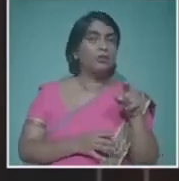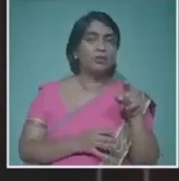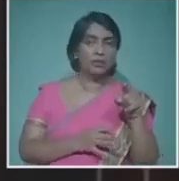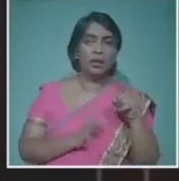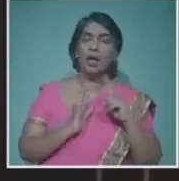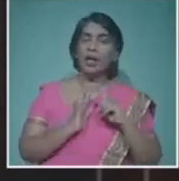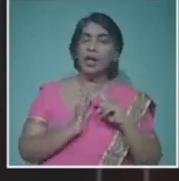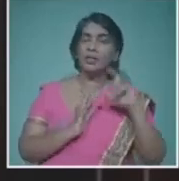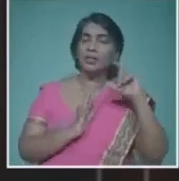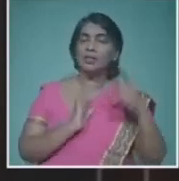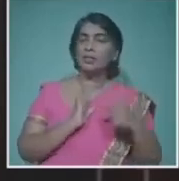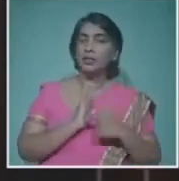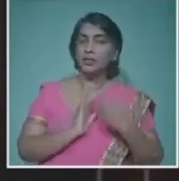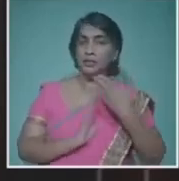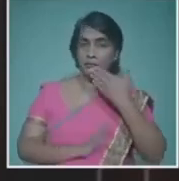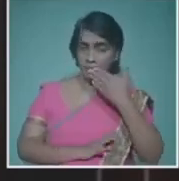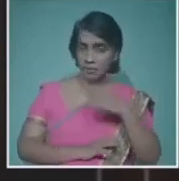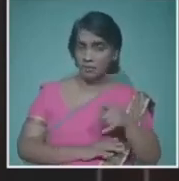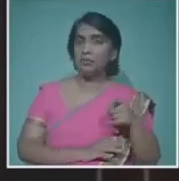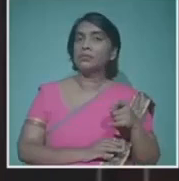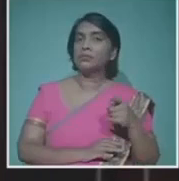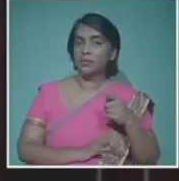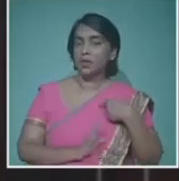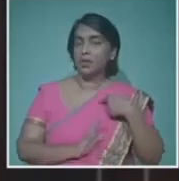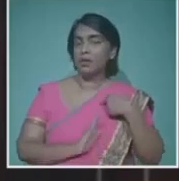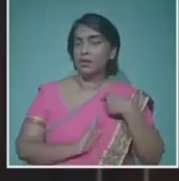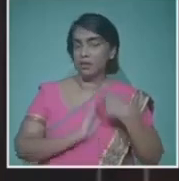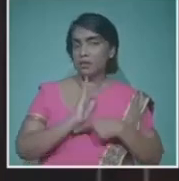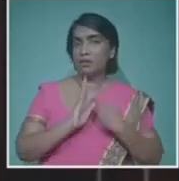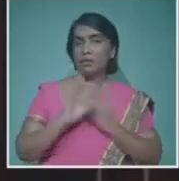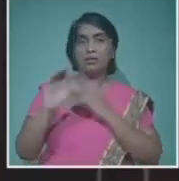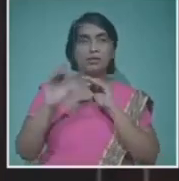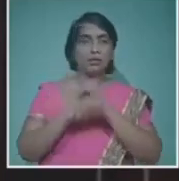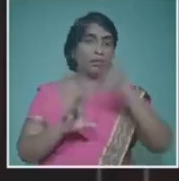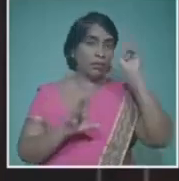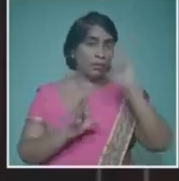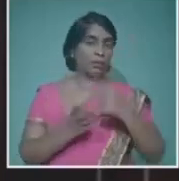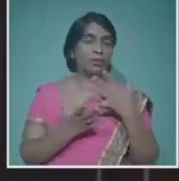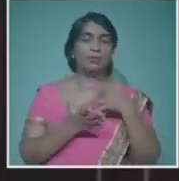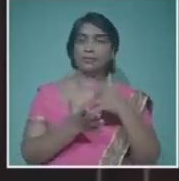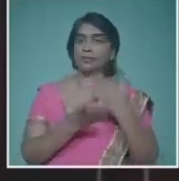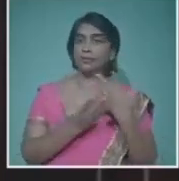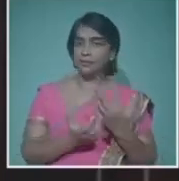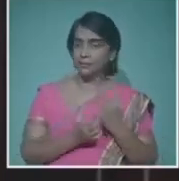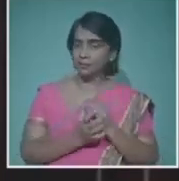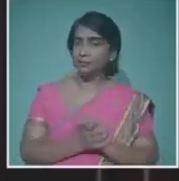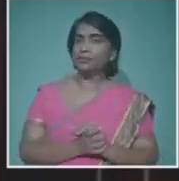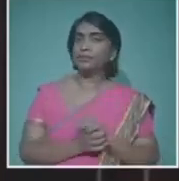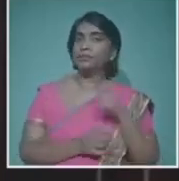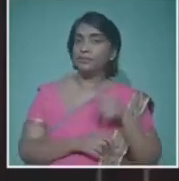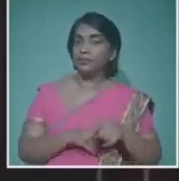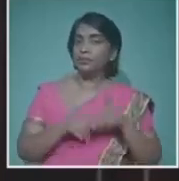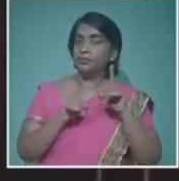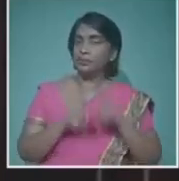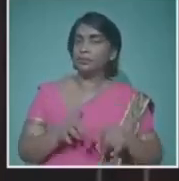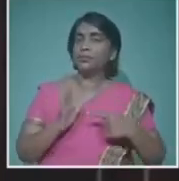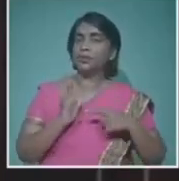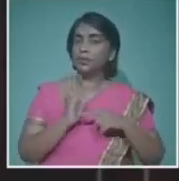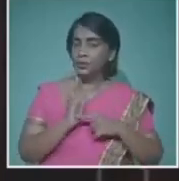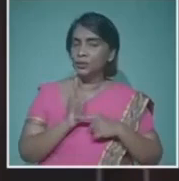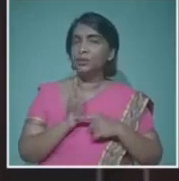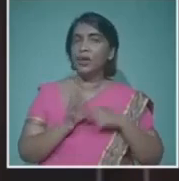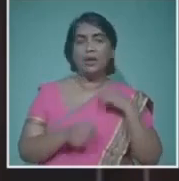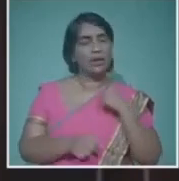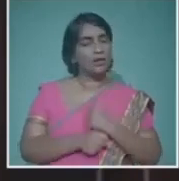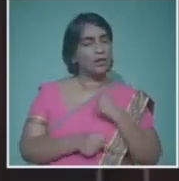ICT කුසලතාවයේ සම්බන්ධයෙන් අපේ රටේ නියෝජනය කළ සම්මානයක් දිනා ගන්න තියෙනවා. දැන් මේ මෙවලුම්